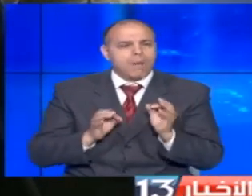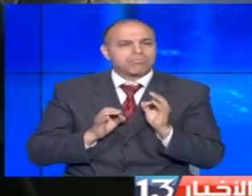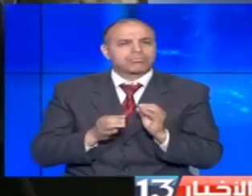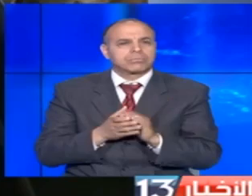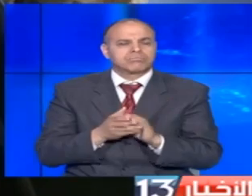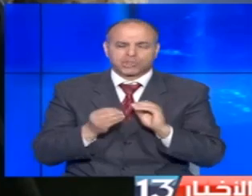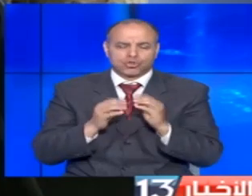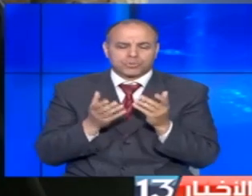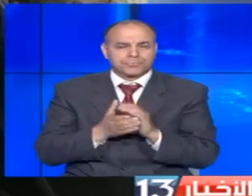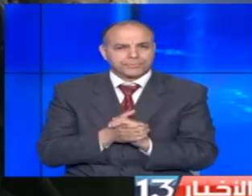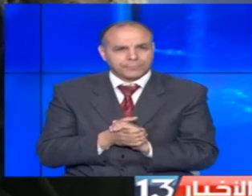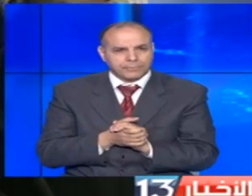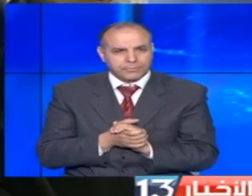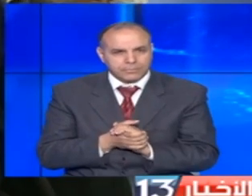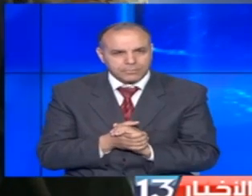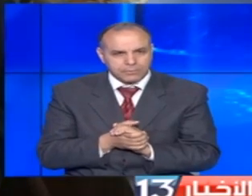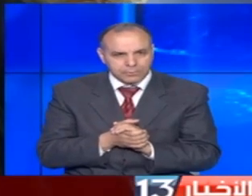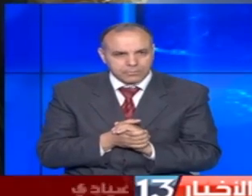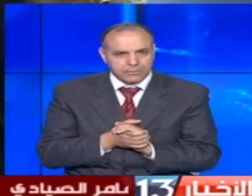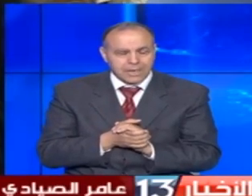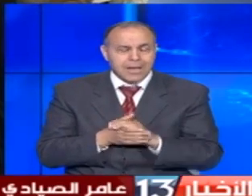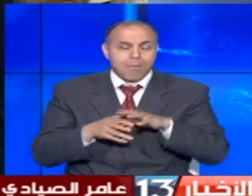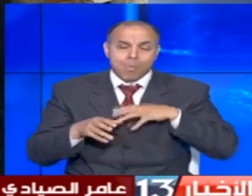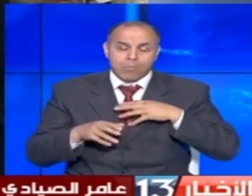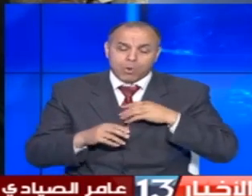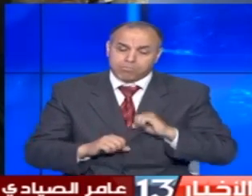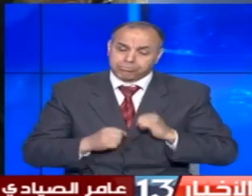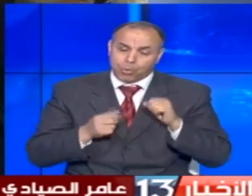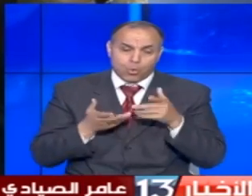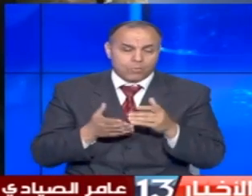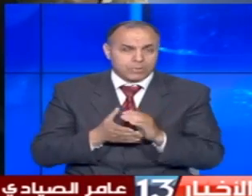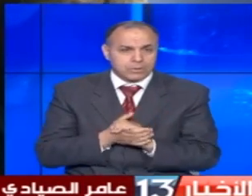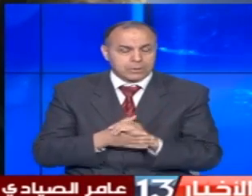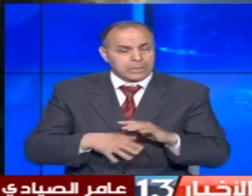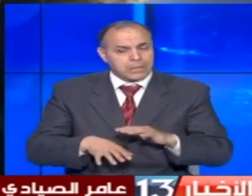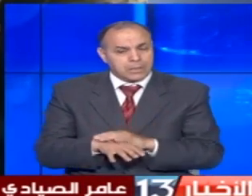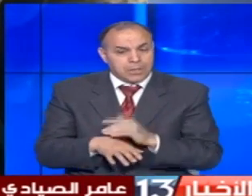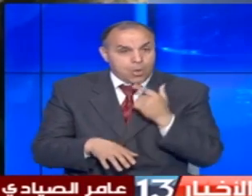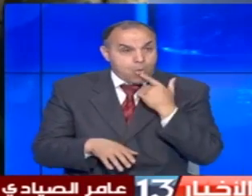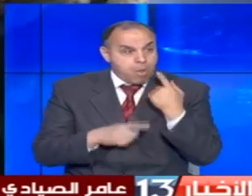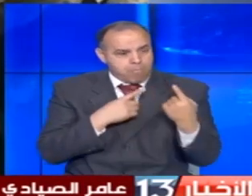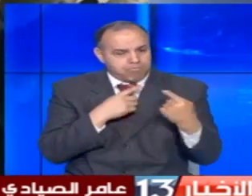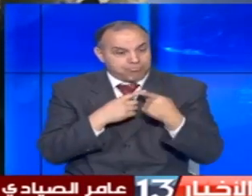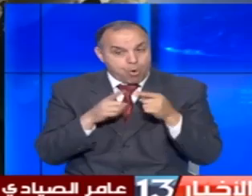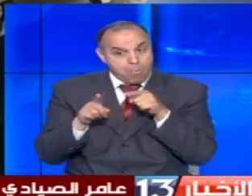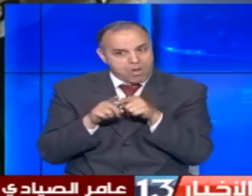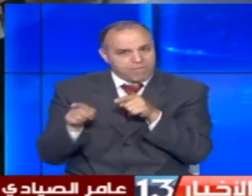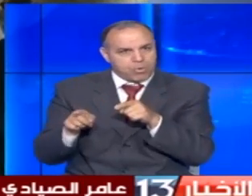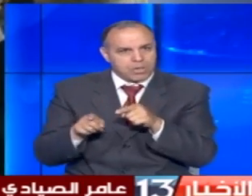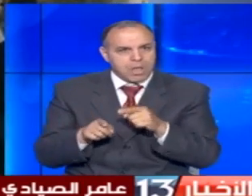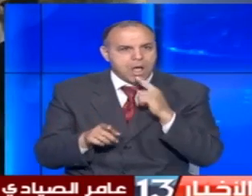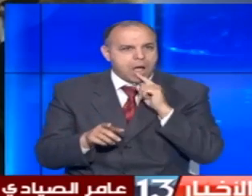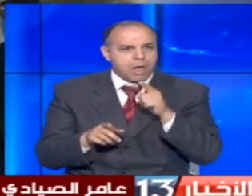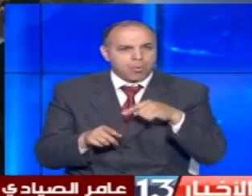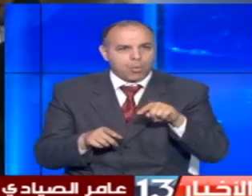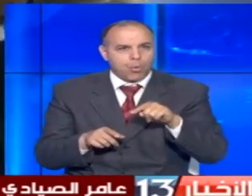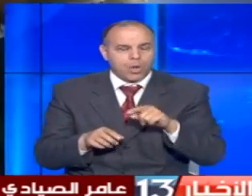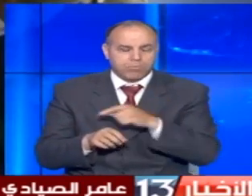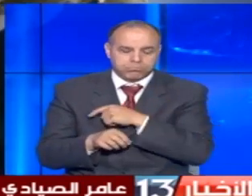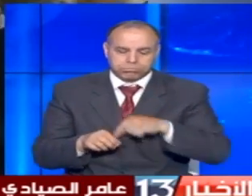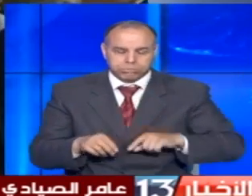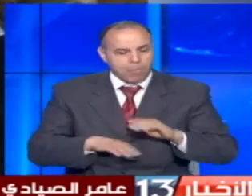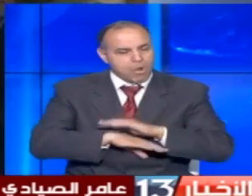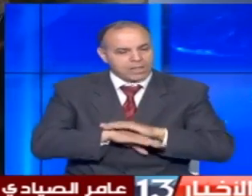عكر الحاله واللي خلى المحامين اليوم يحسوا انهم مستهدفين هو قرار جناب النيابه العموميه